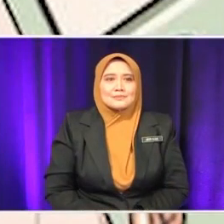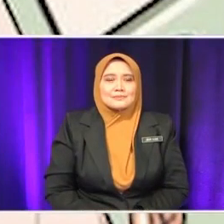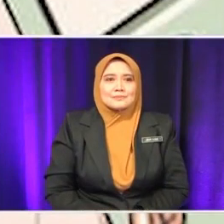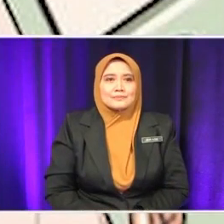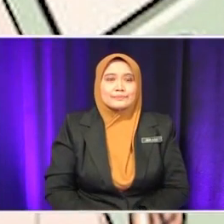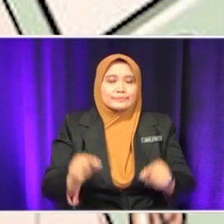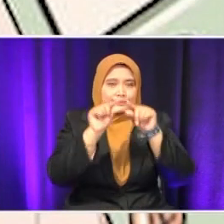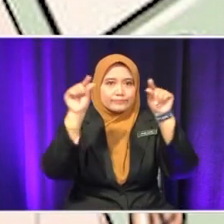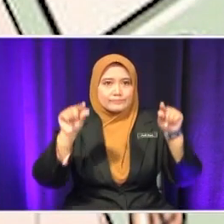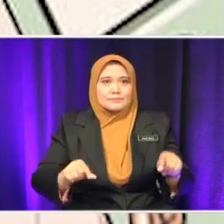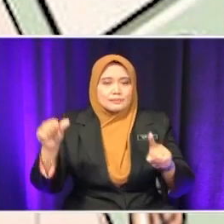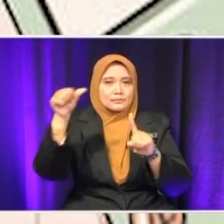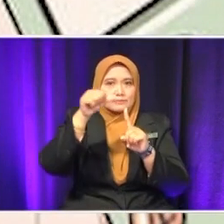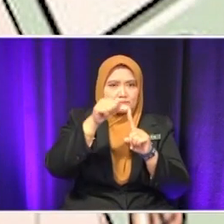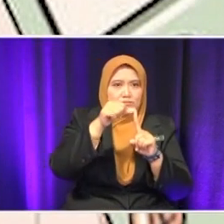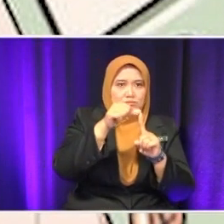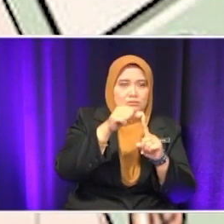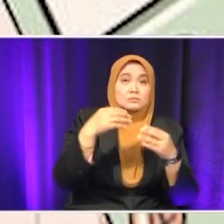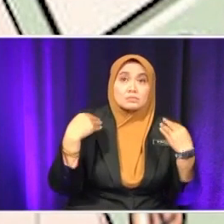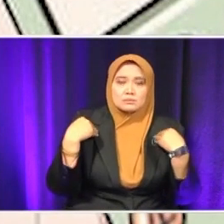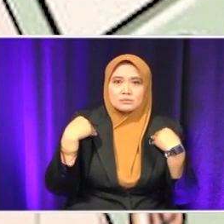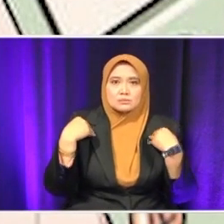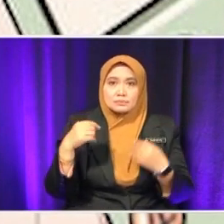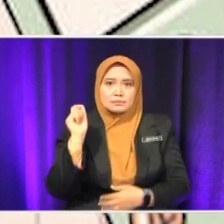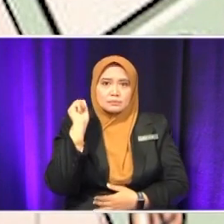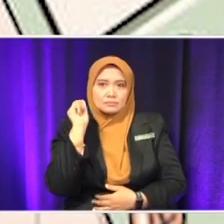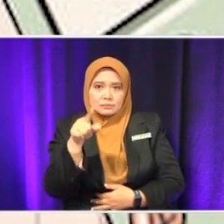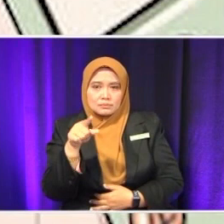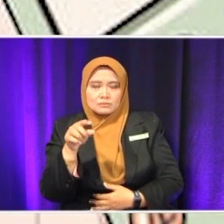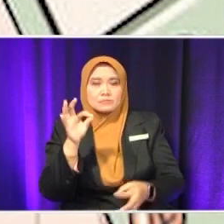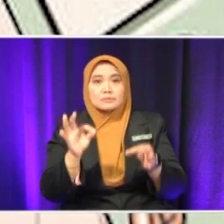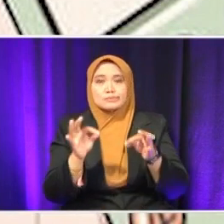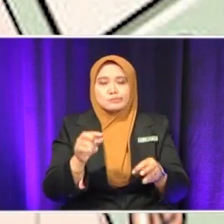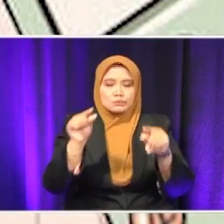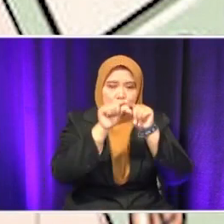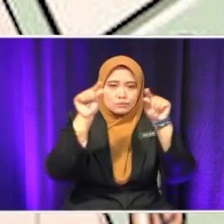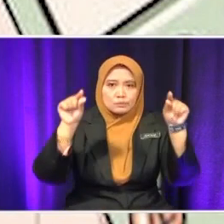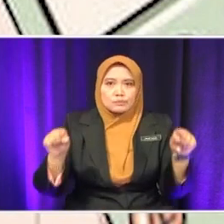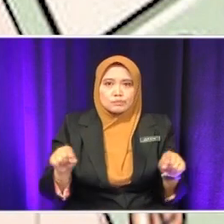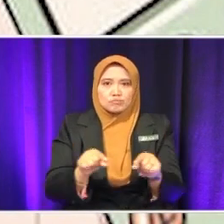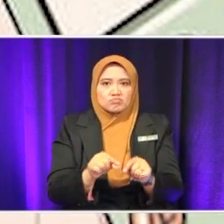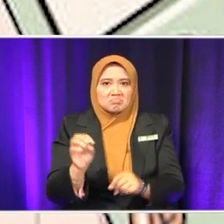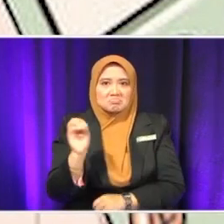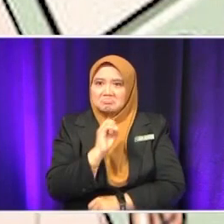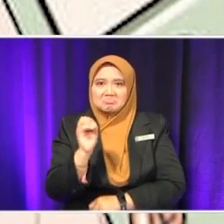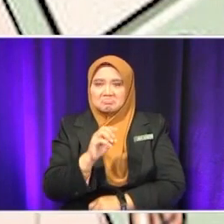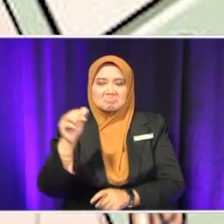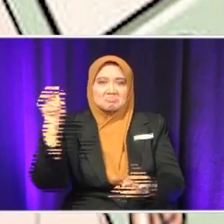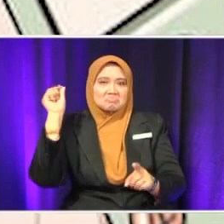Graf terarah dia ada penanda arah. Kalau graf tak terarah dia tak ada penanda arah. Baik. Okey, terima kasih